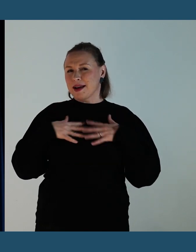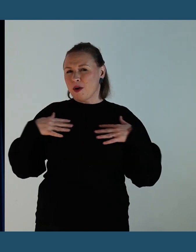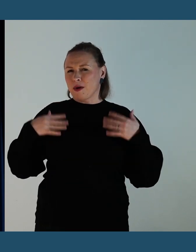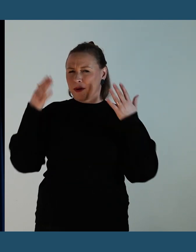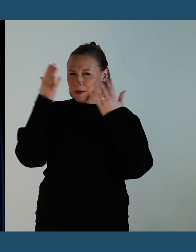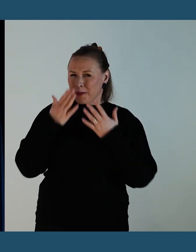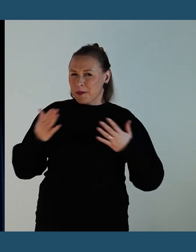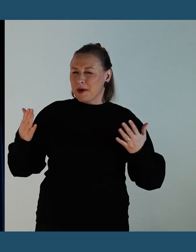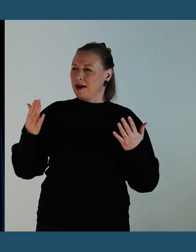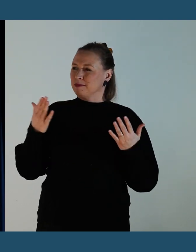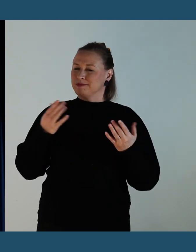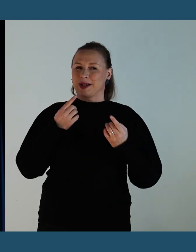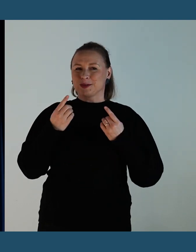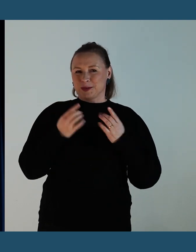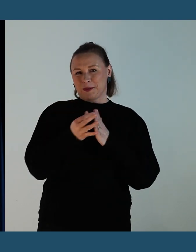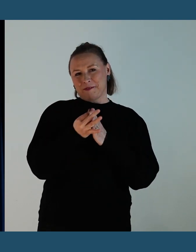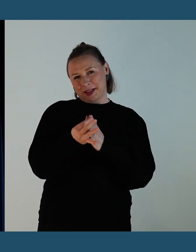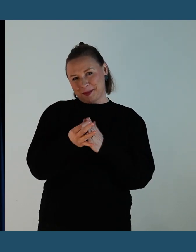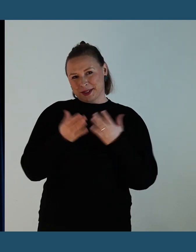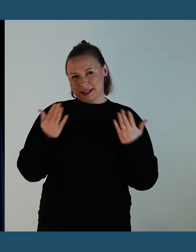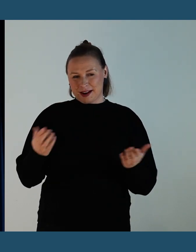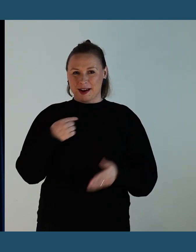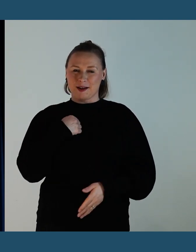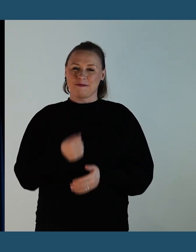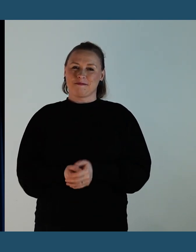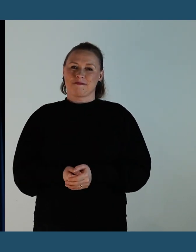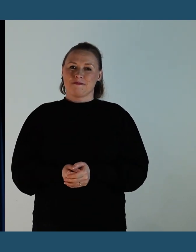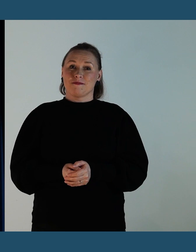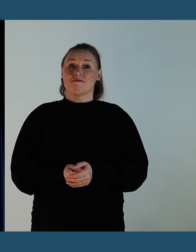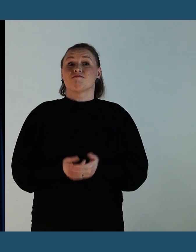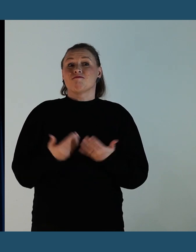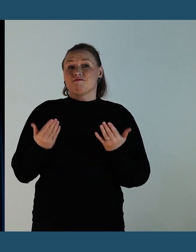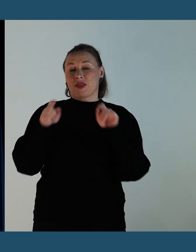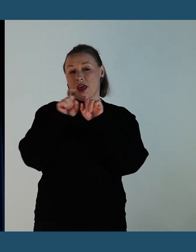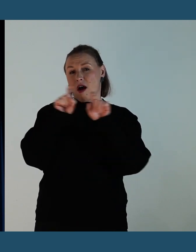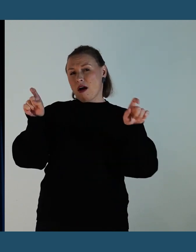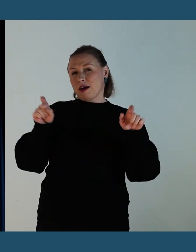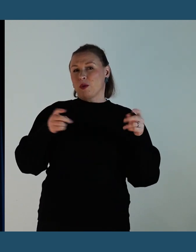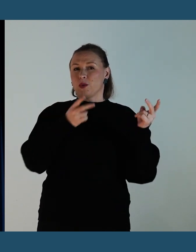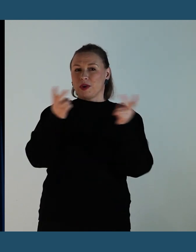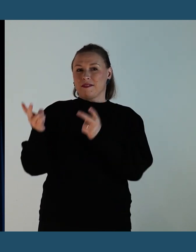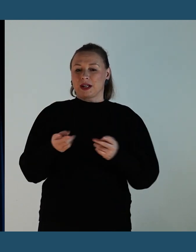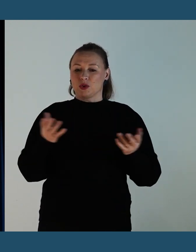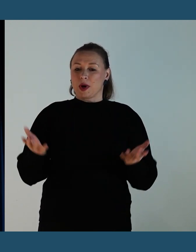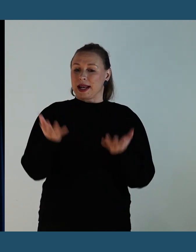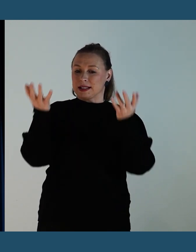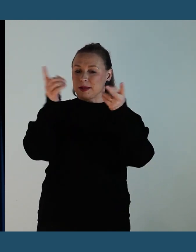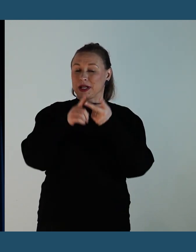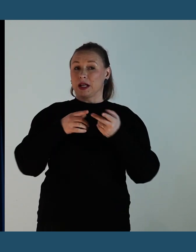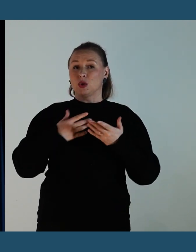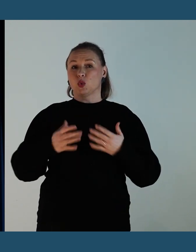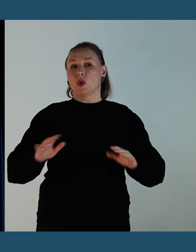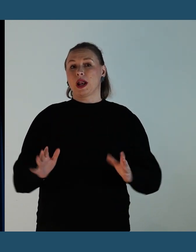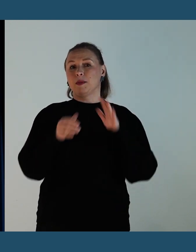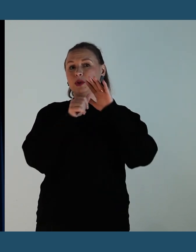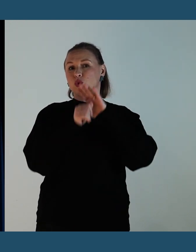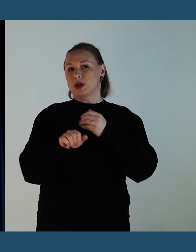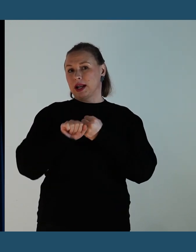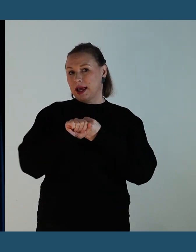näistä tematiikoista. Puhutaan tänään siis yhdenvertaisuuden edistämisestä, työelämäsyrjinnän ehkäisemisestä,